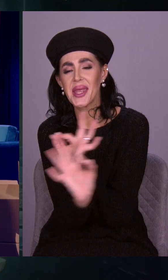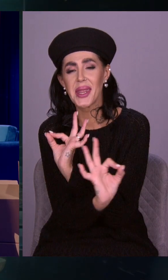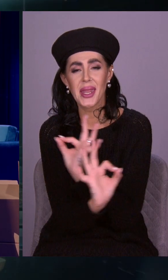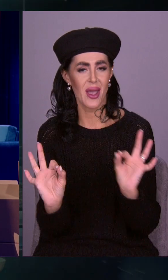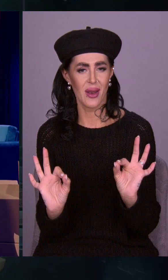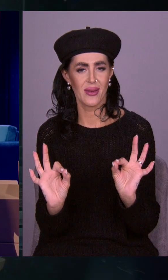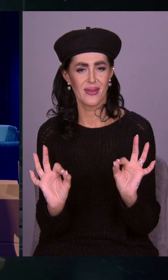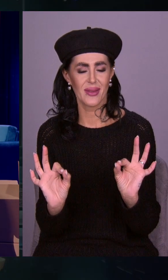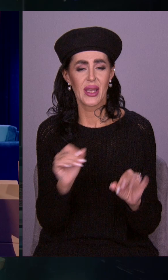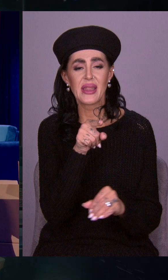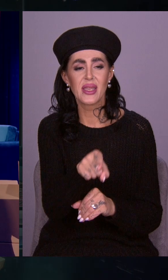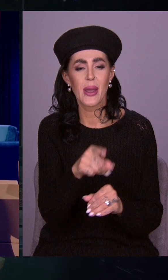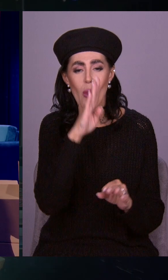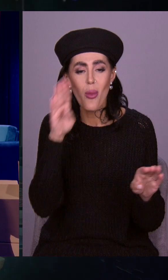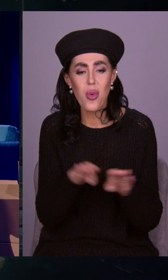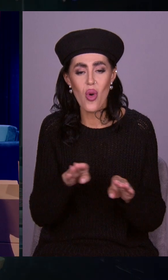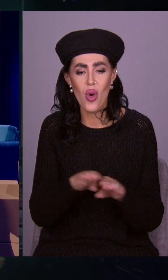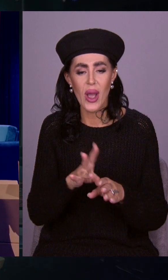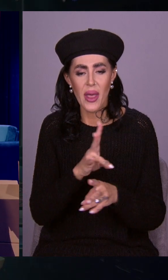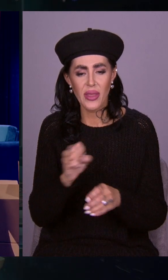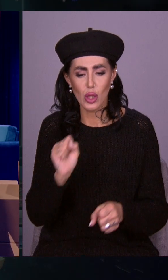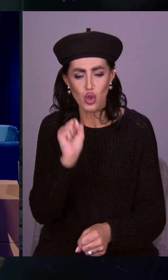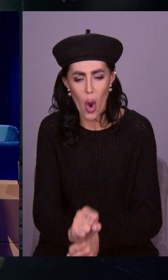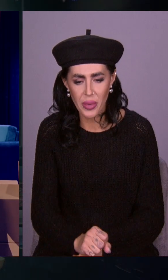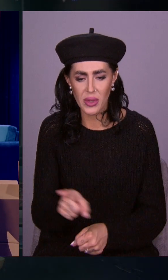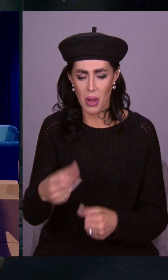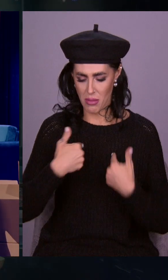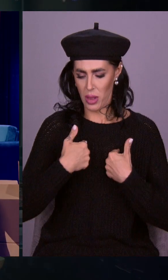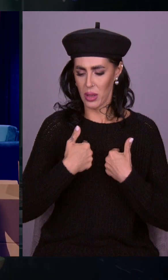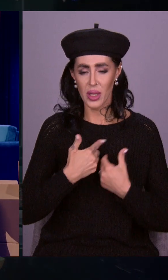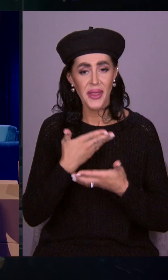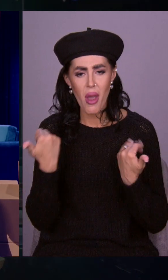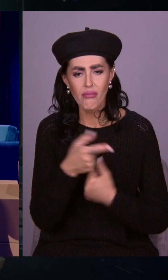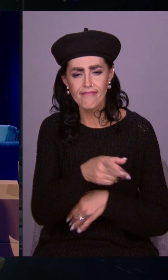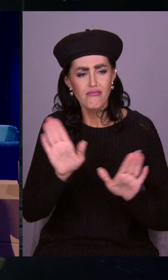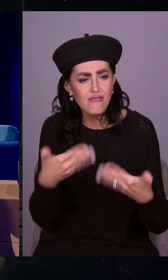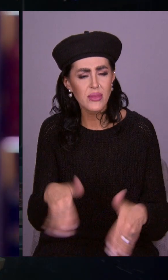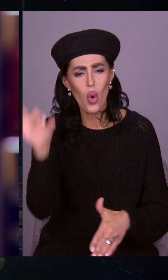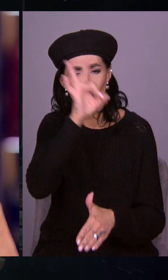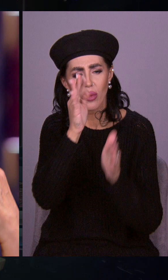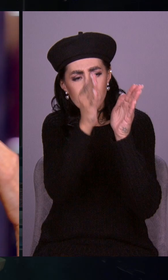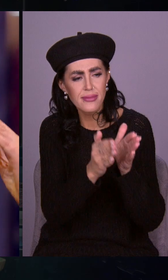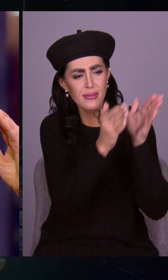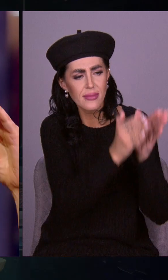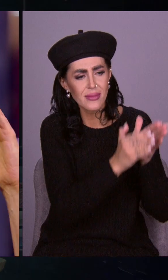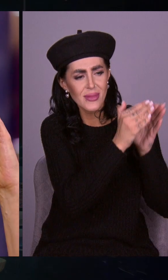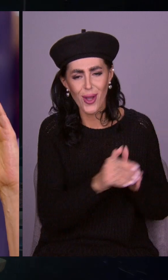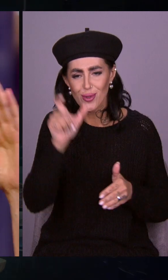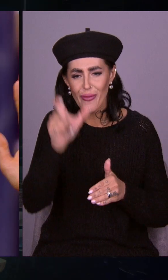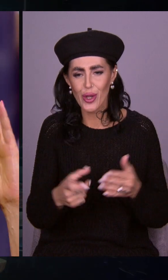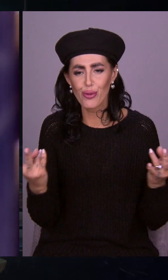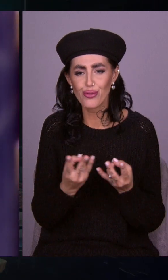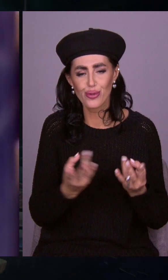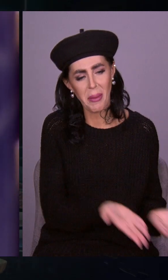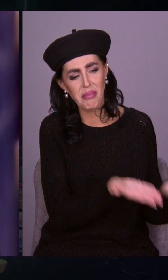тому що ти, ну, не на мить не зупинився і не сказав, чу, так мене там порадь, знаєш, просто, ти виріс в моїх очах